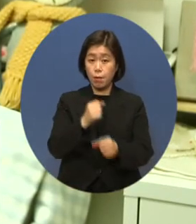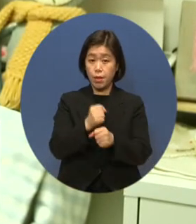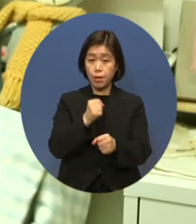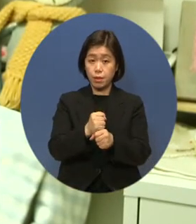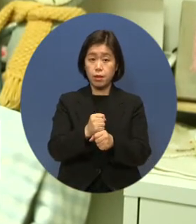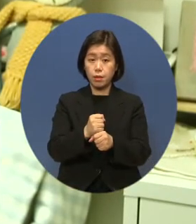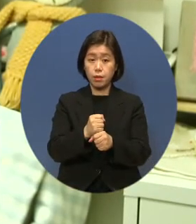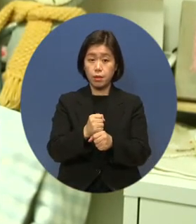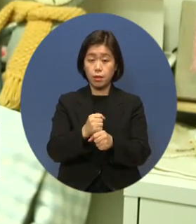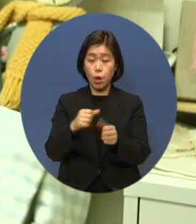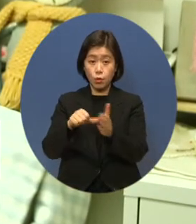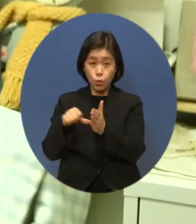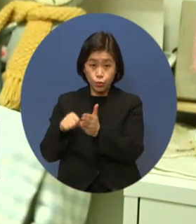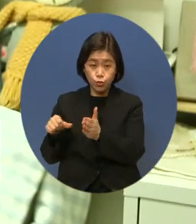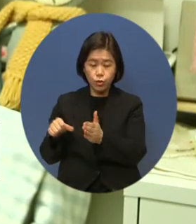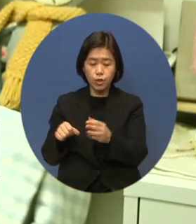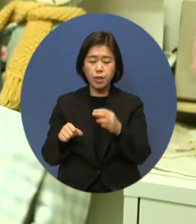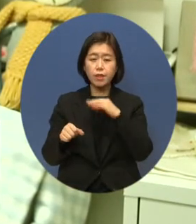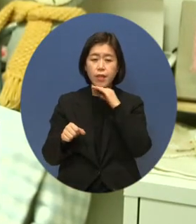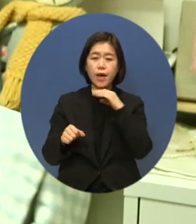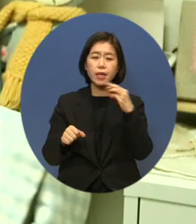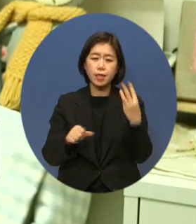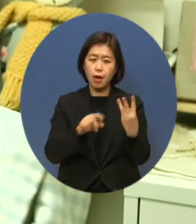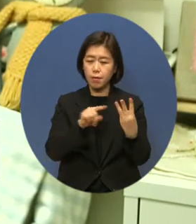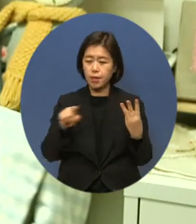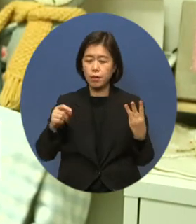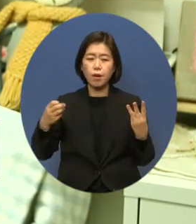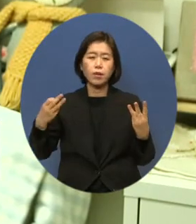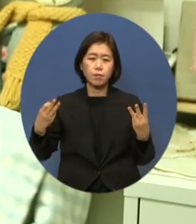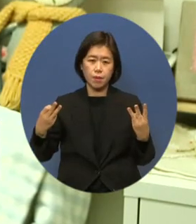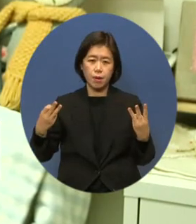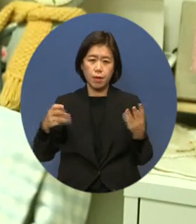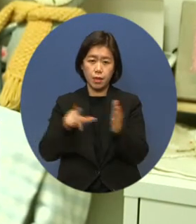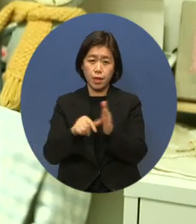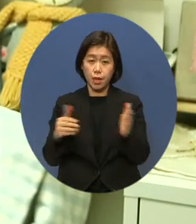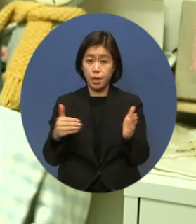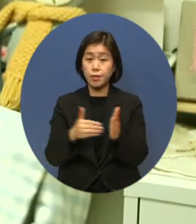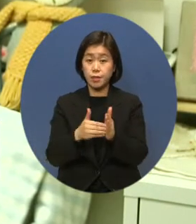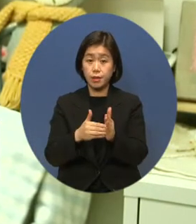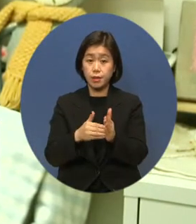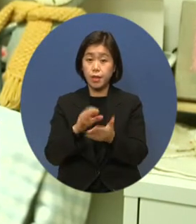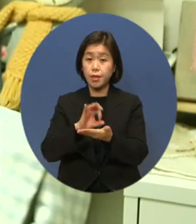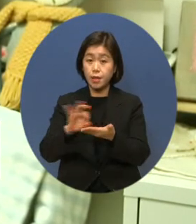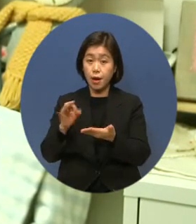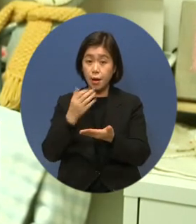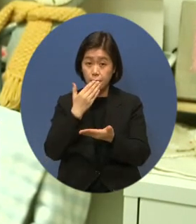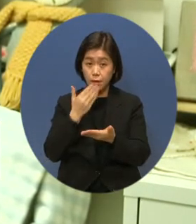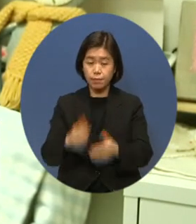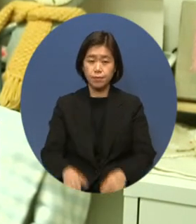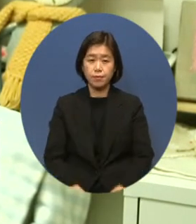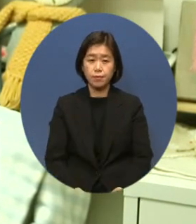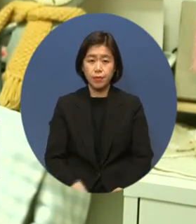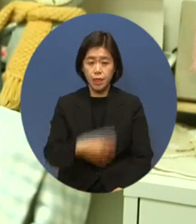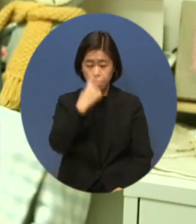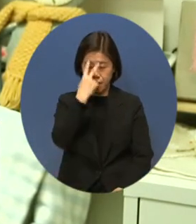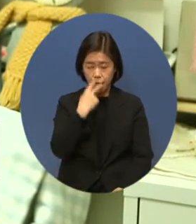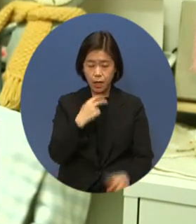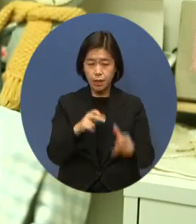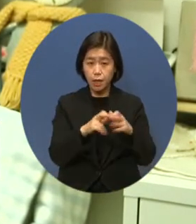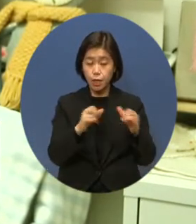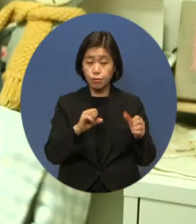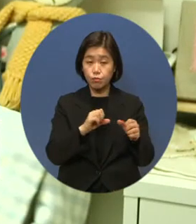있는데요. 시각장애 아동과 중증장애 아동이 있기 때문에 13세까지 연령이 조금 넓어요.